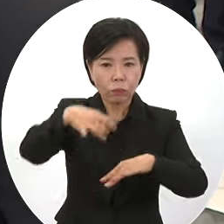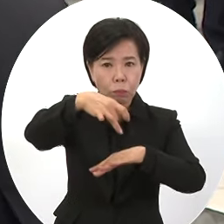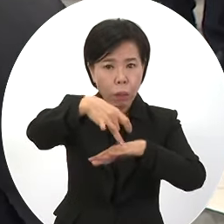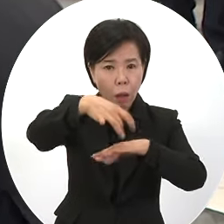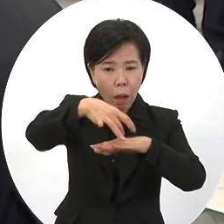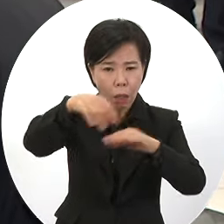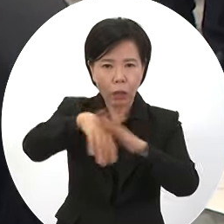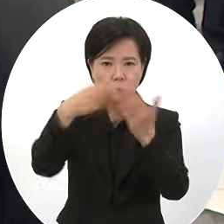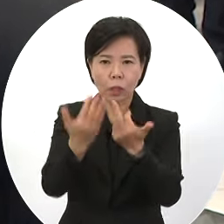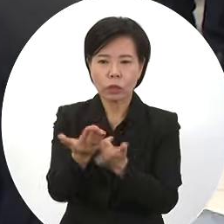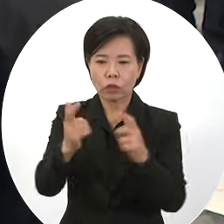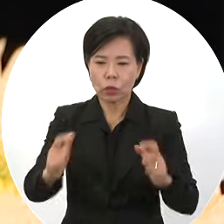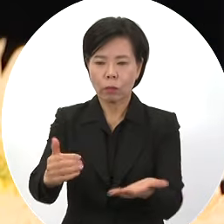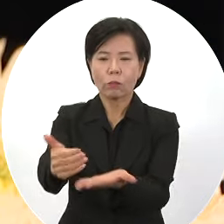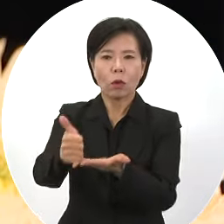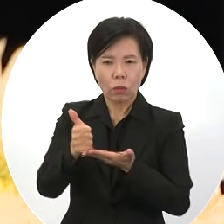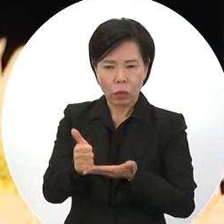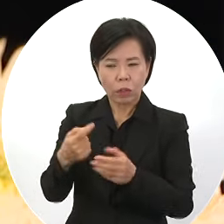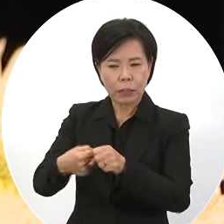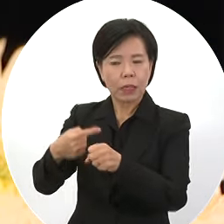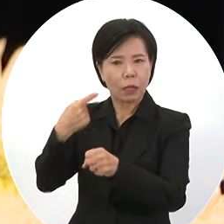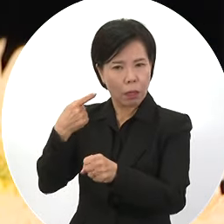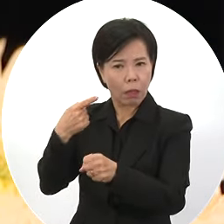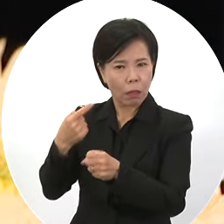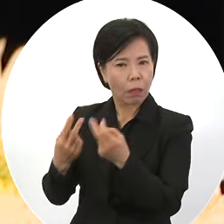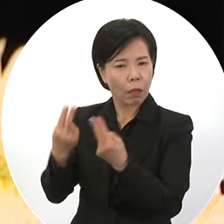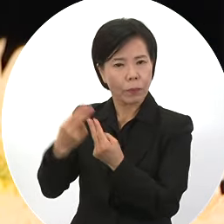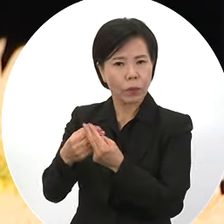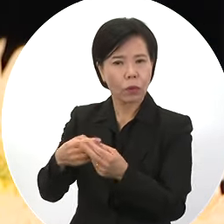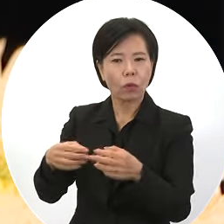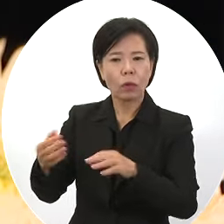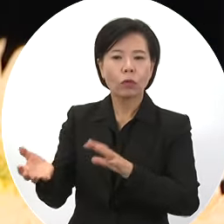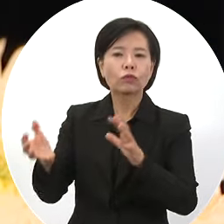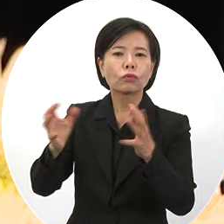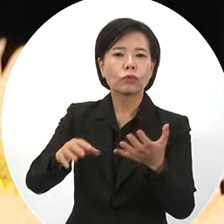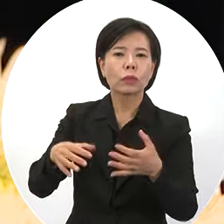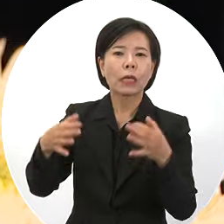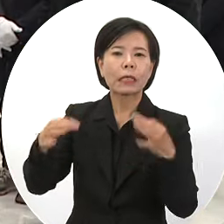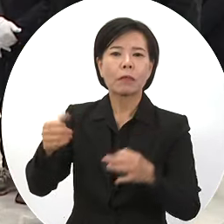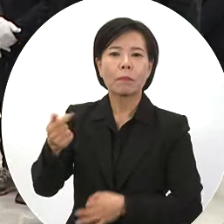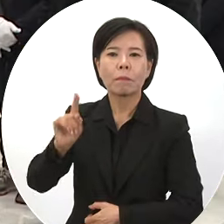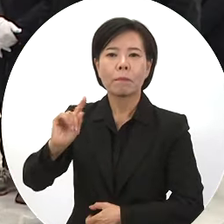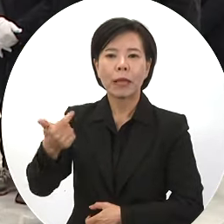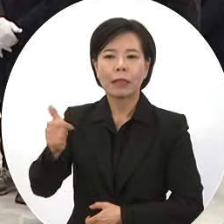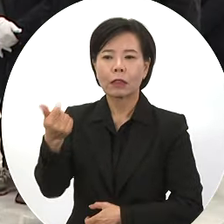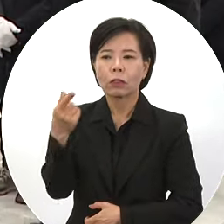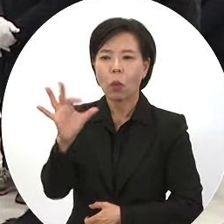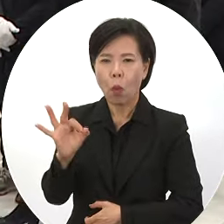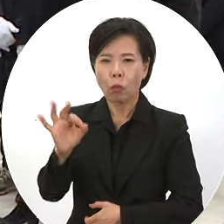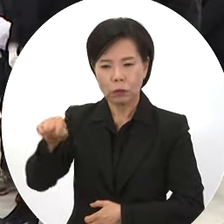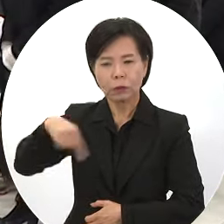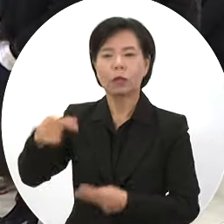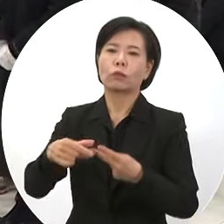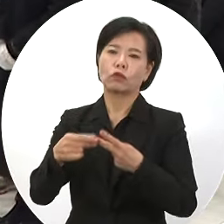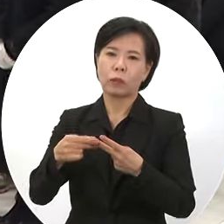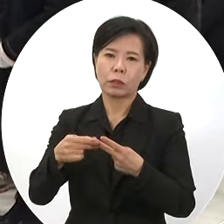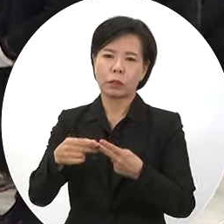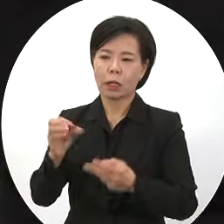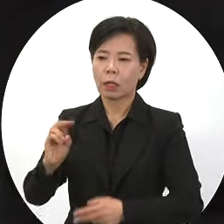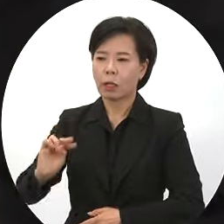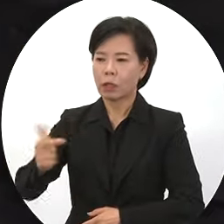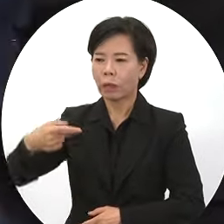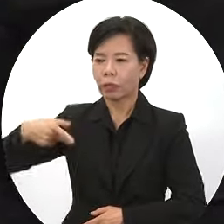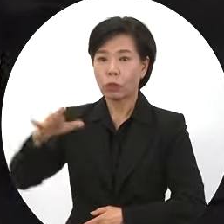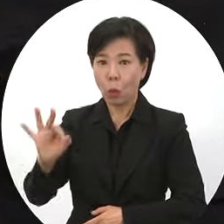제주에 봉환된 것은 지난해 북촌리 고 김한옥님에 이어 두 번째인데요. 연동리